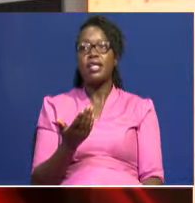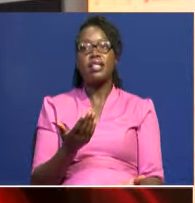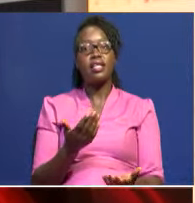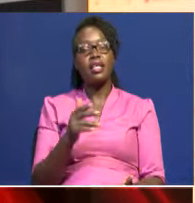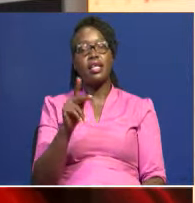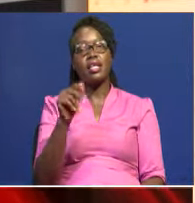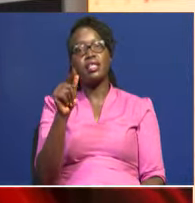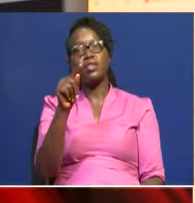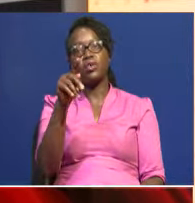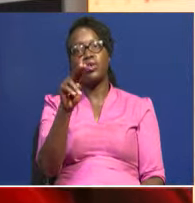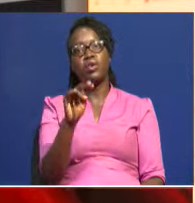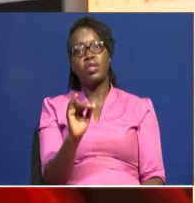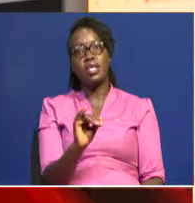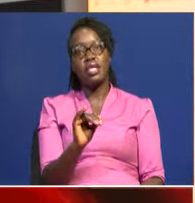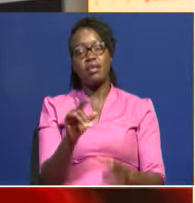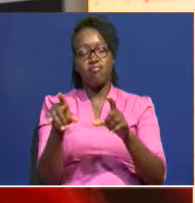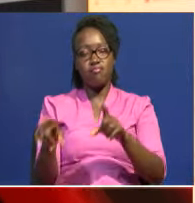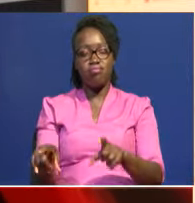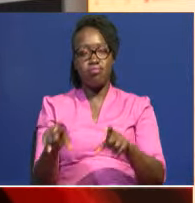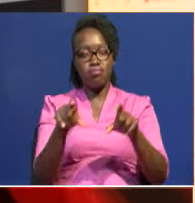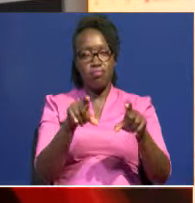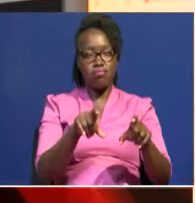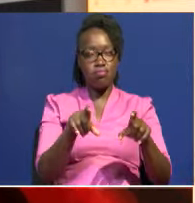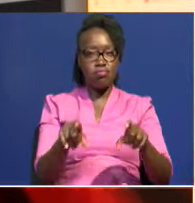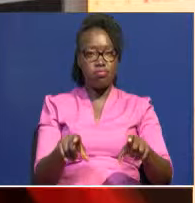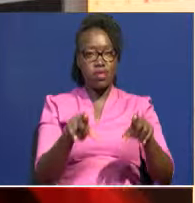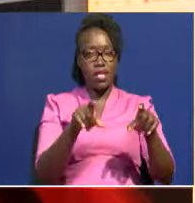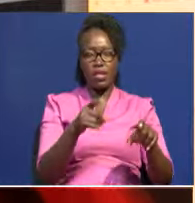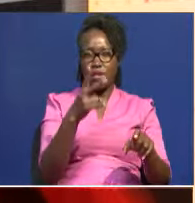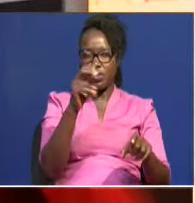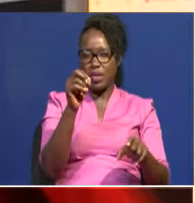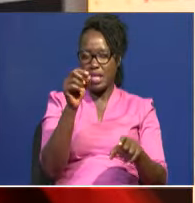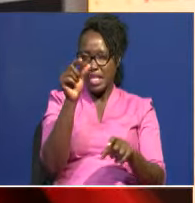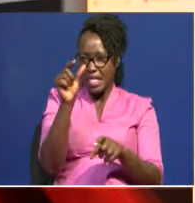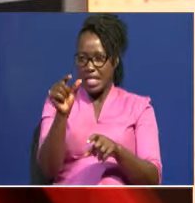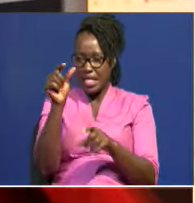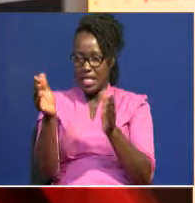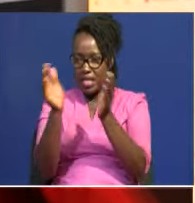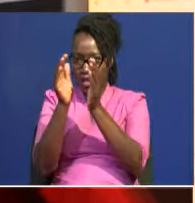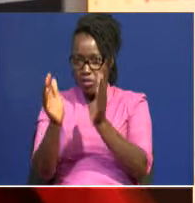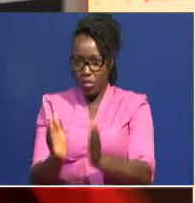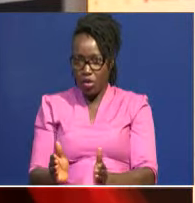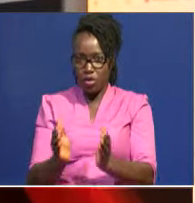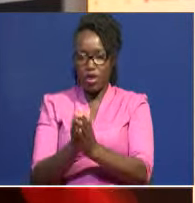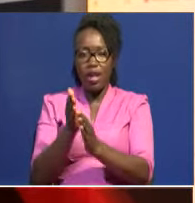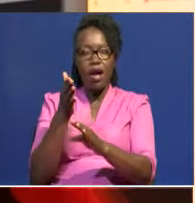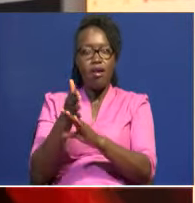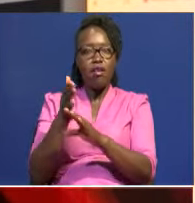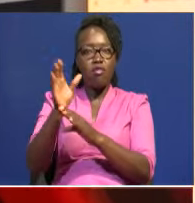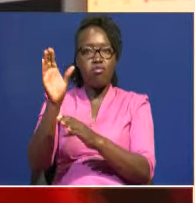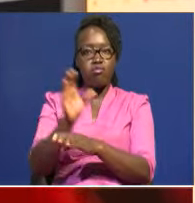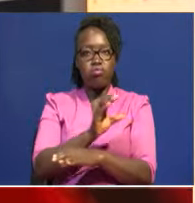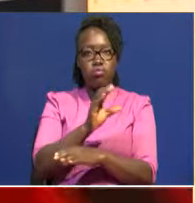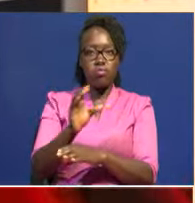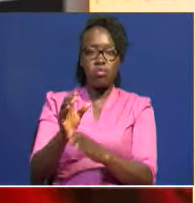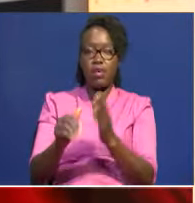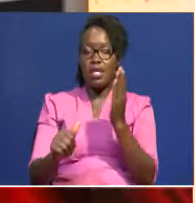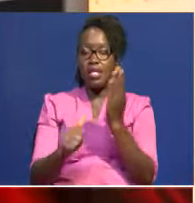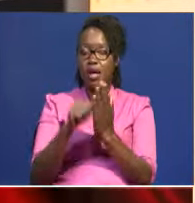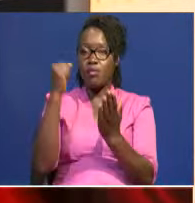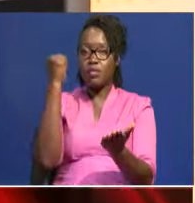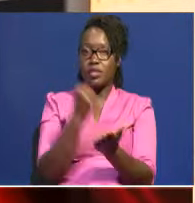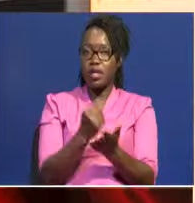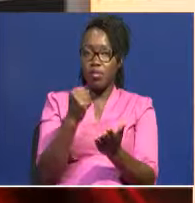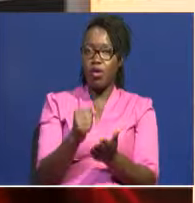katoni 65 zisizo na nembo zenye chupa 20 kila moja zilikuwa na pombe haramu zenye nembo ya Straight Vodka na